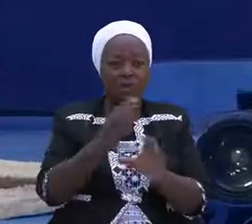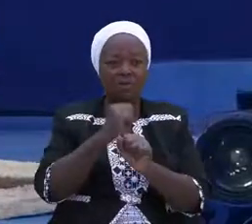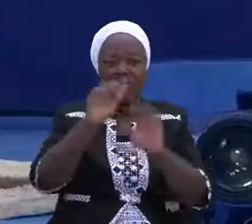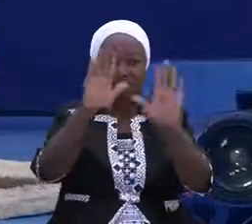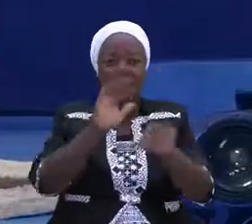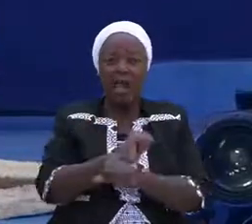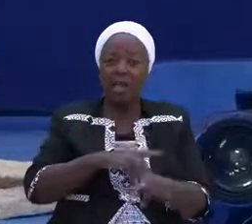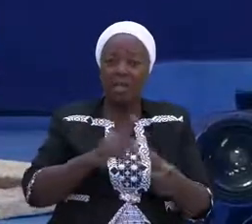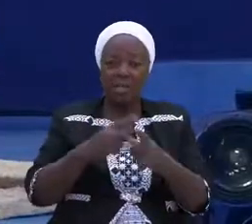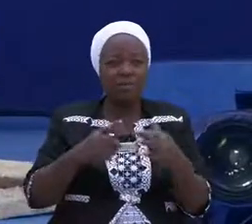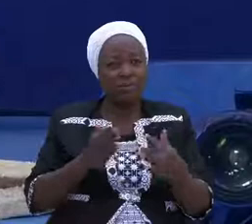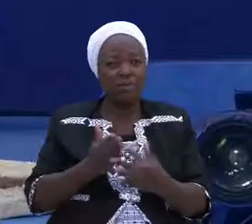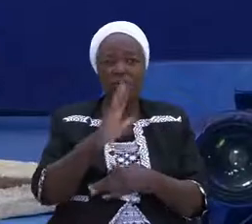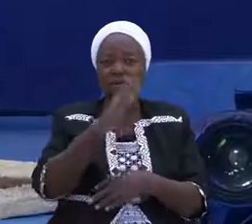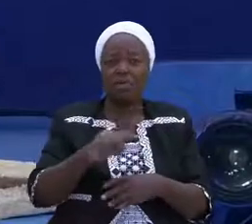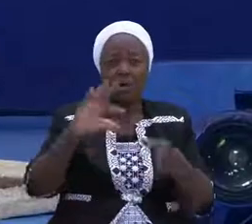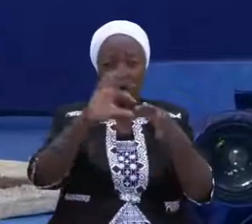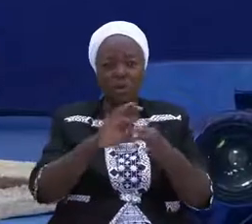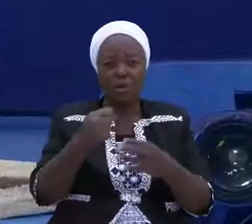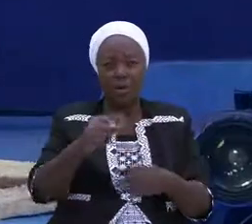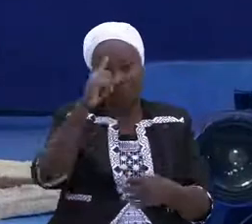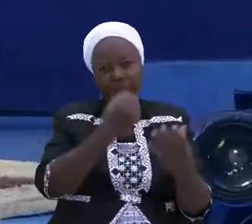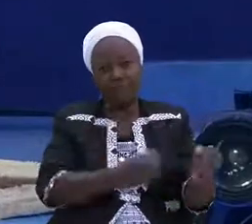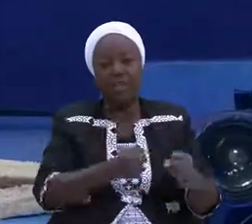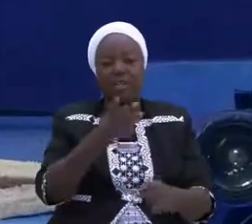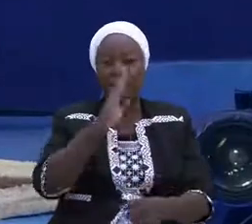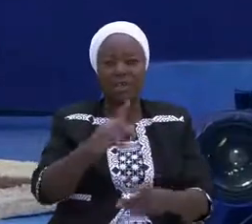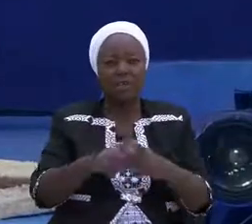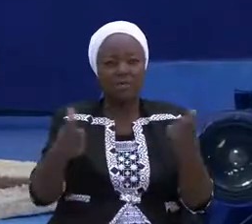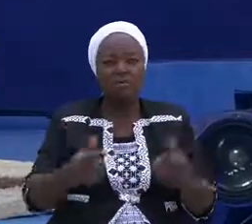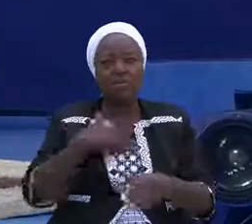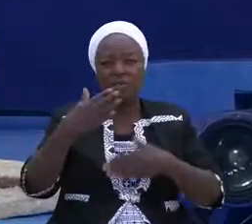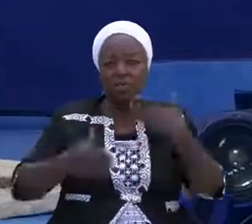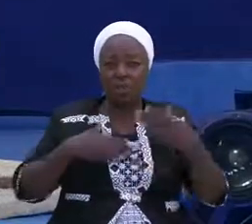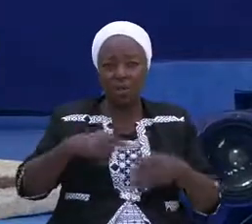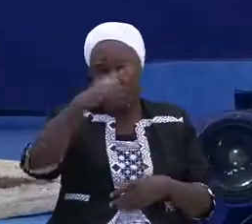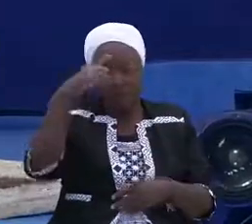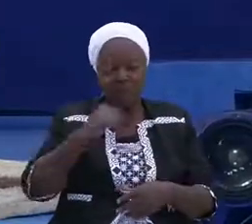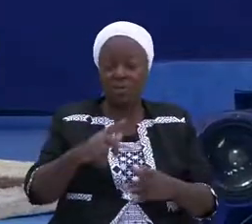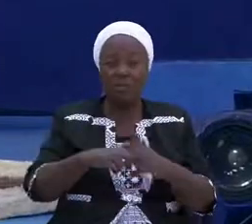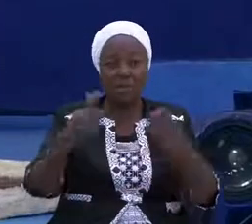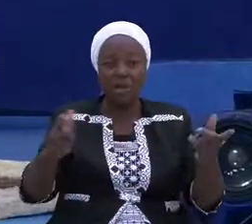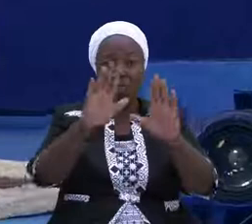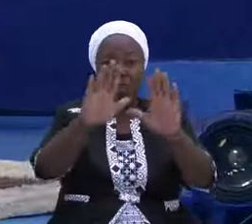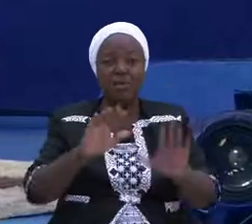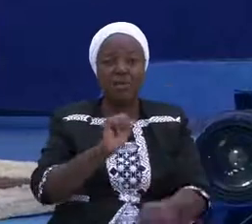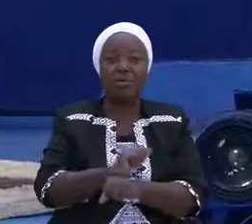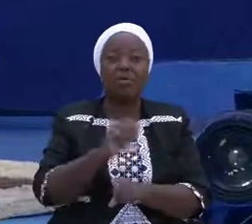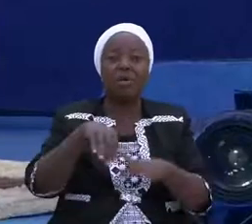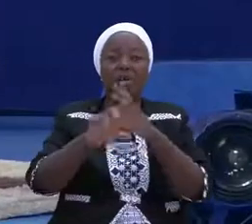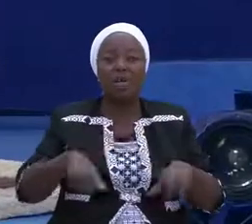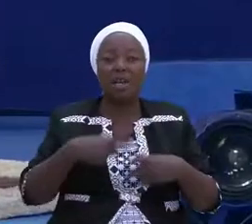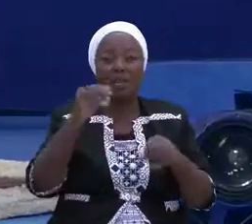ta connexion de foi, il y aura une grande joie à cause des miracles sans précédent dans